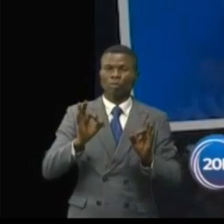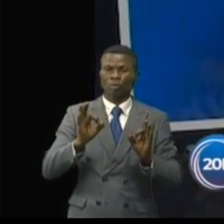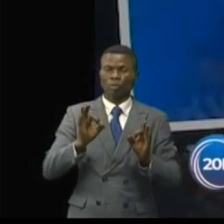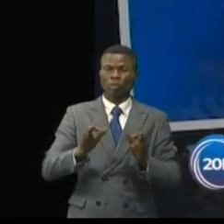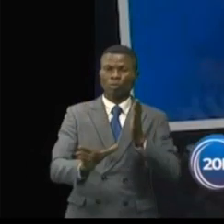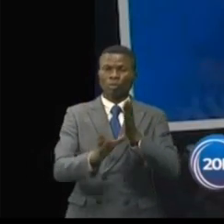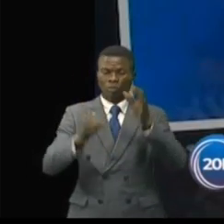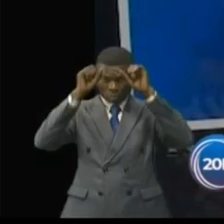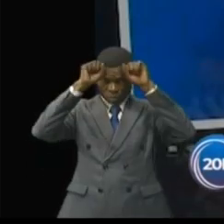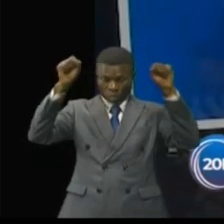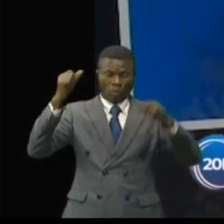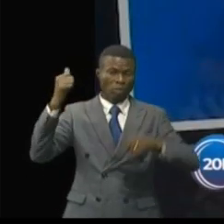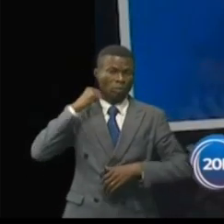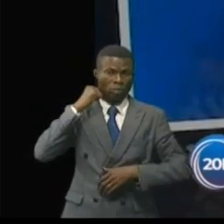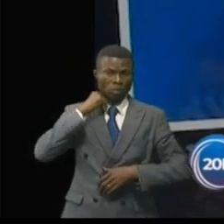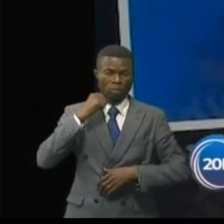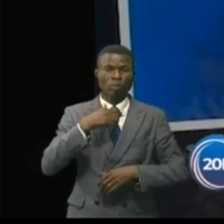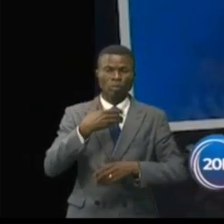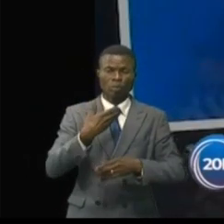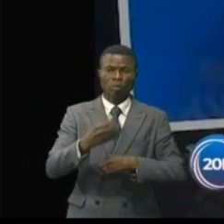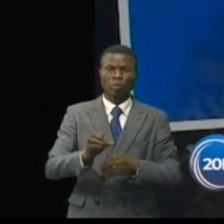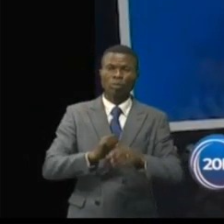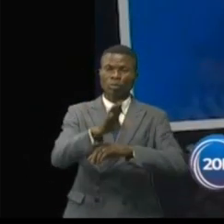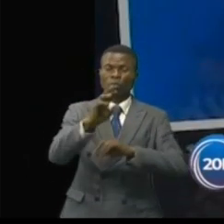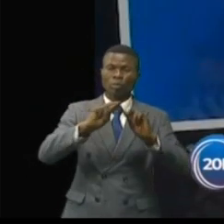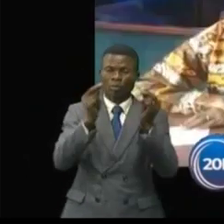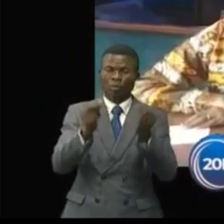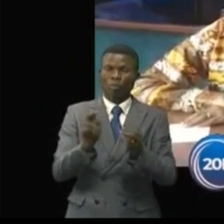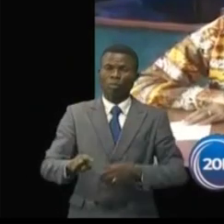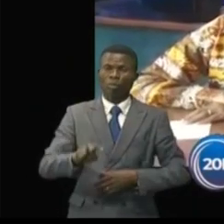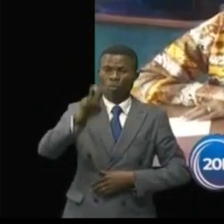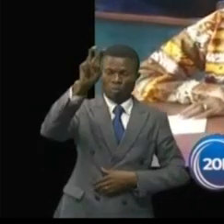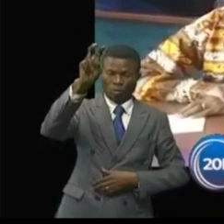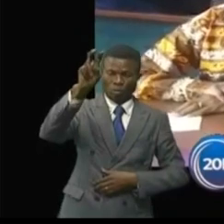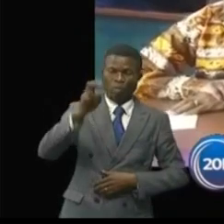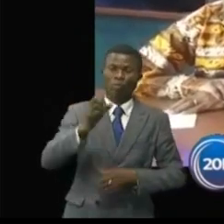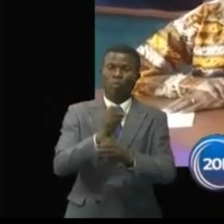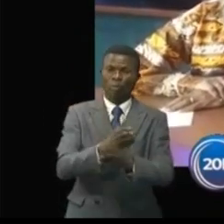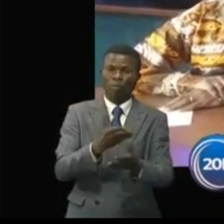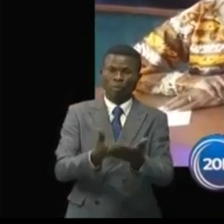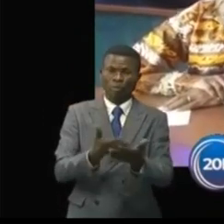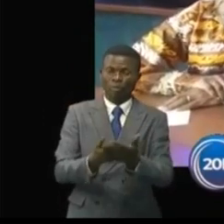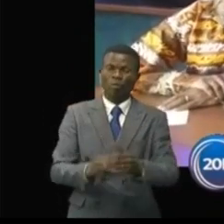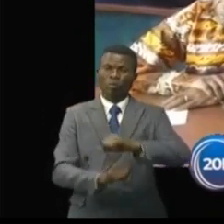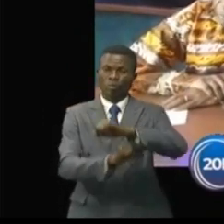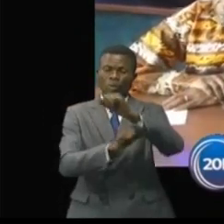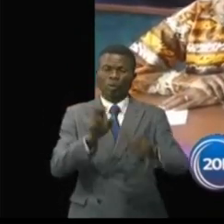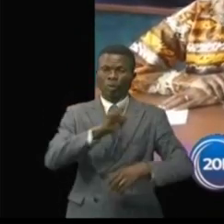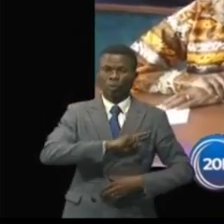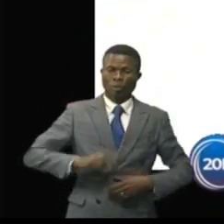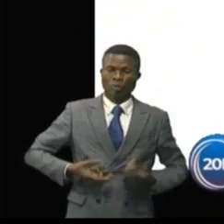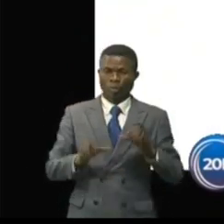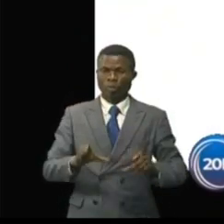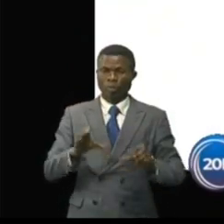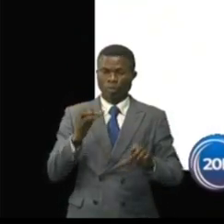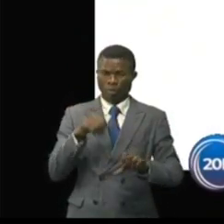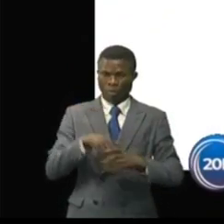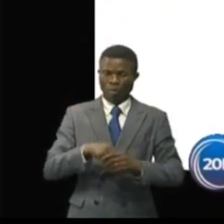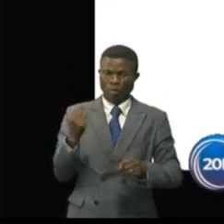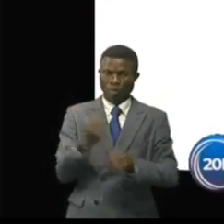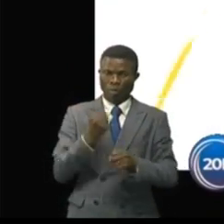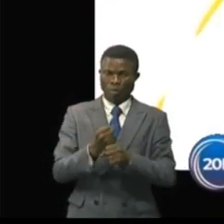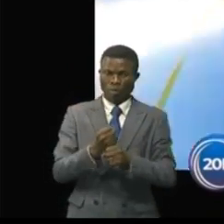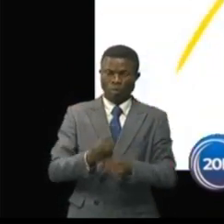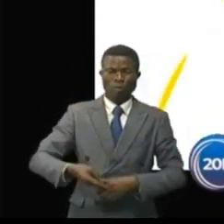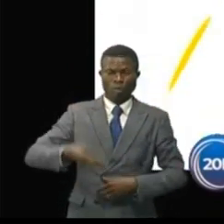vice-président de Telsat, a assuré à la délégation congolaise de leur disponibilité d'accompagner la RTNC dans cette quête de la plus